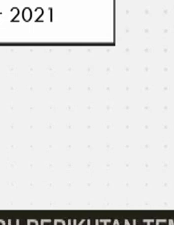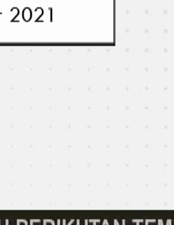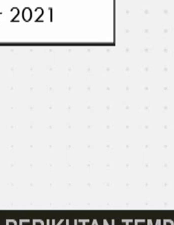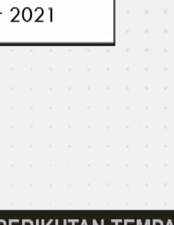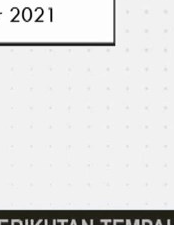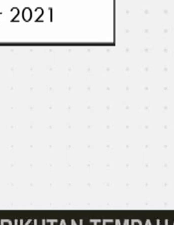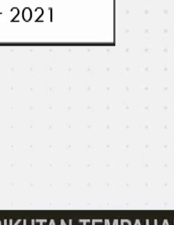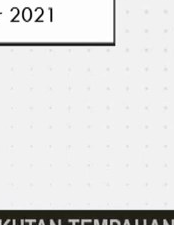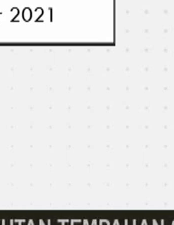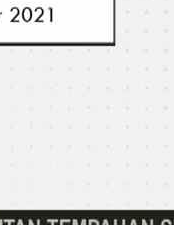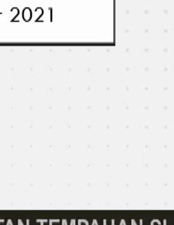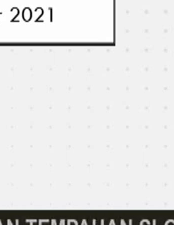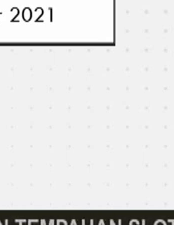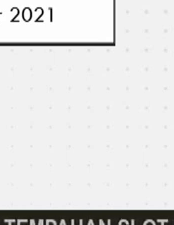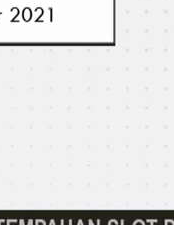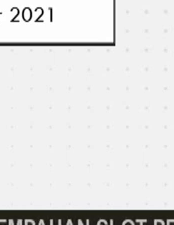semasa